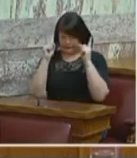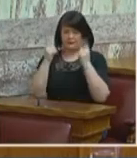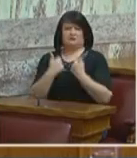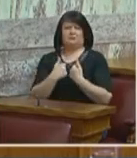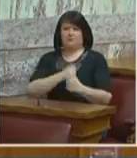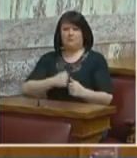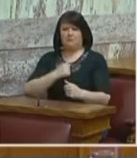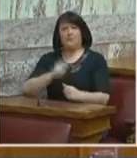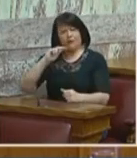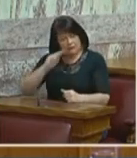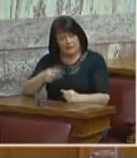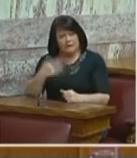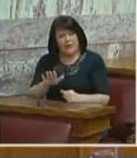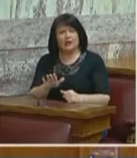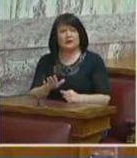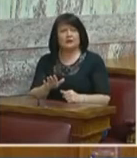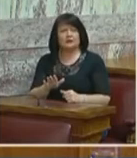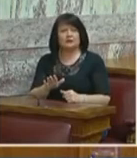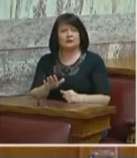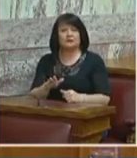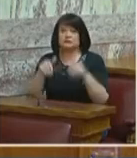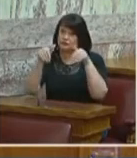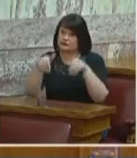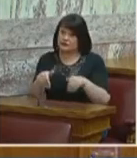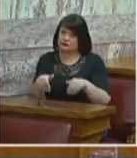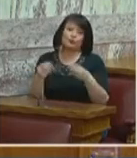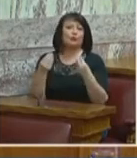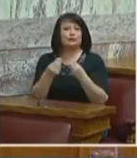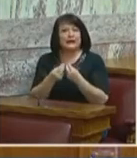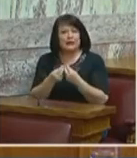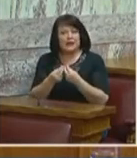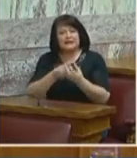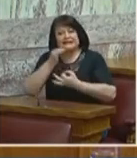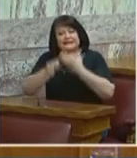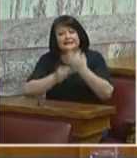να απαντήσω με τον προσήκοντα σεβασμό και να εξηγήσω τις θέσεις μου.